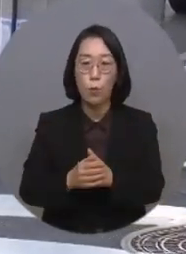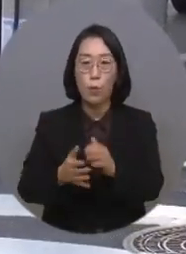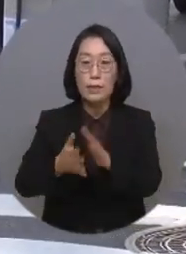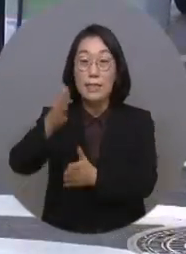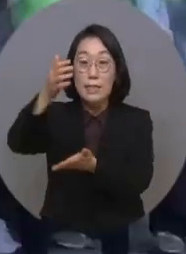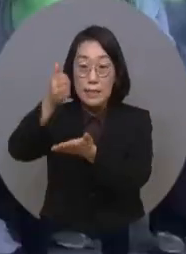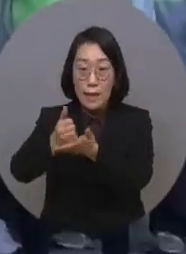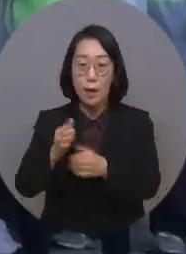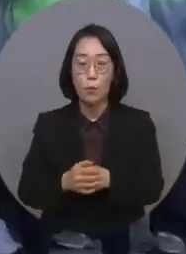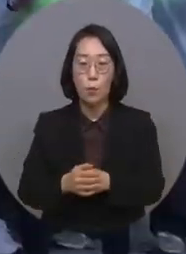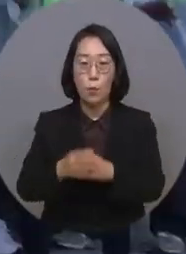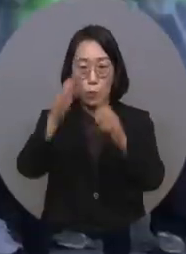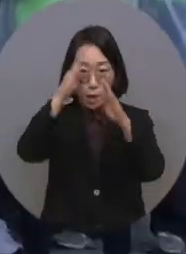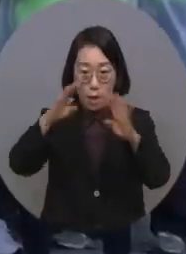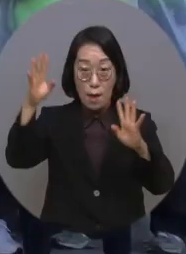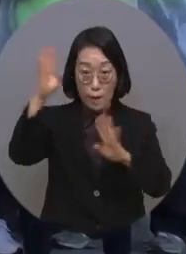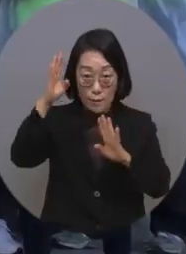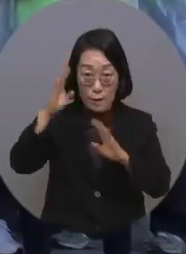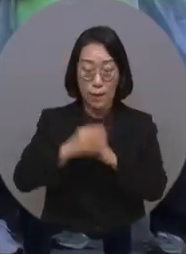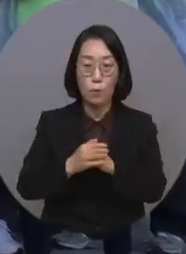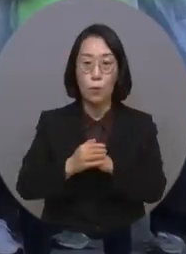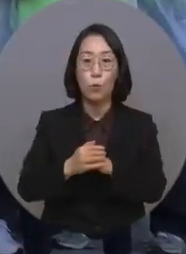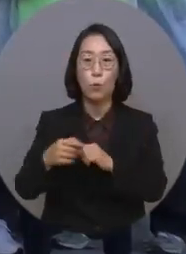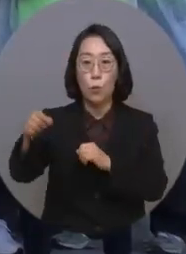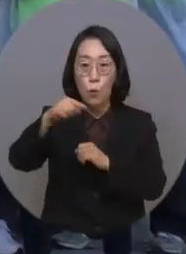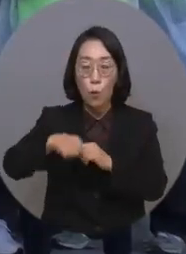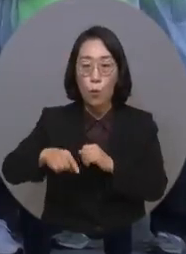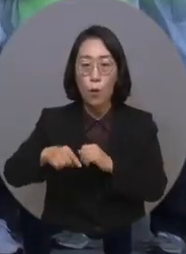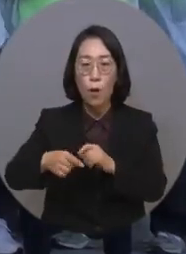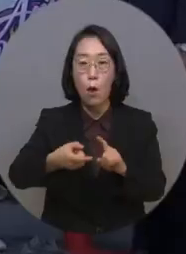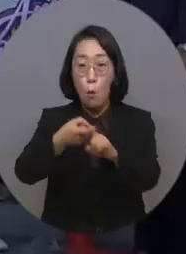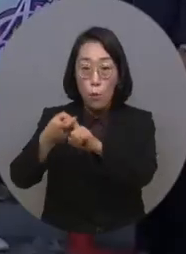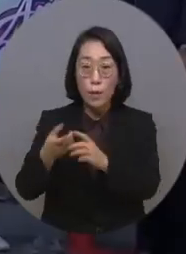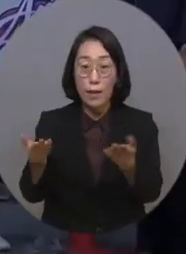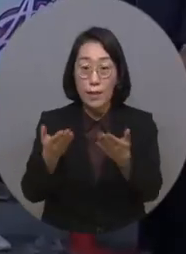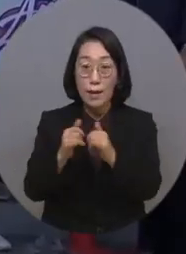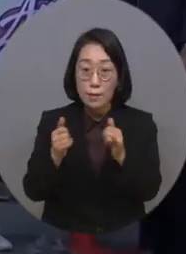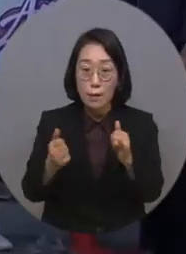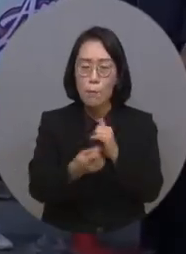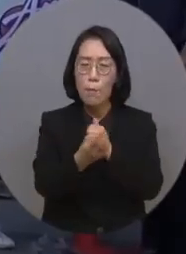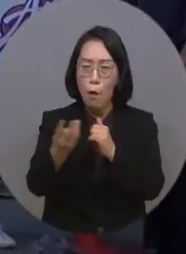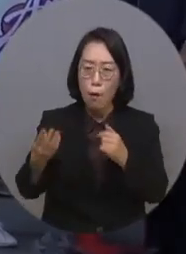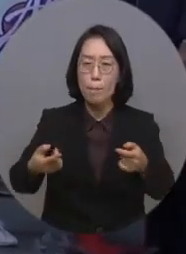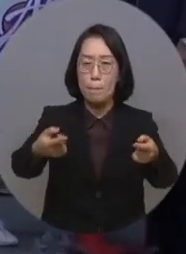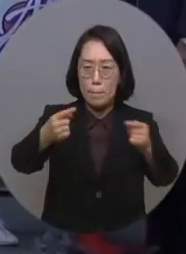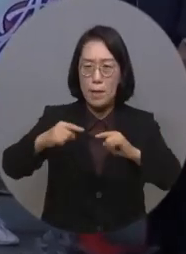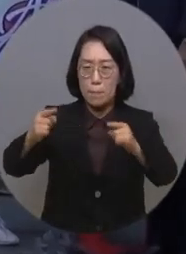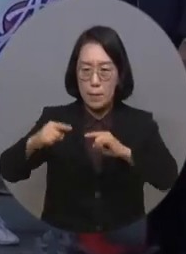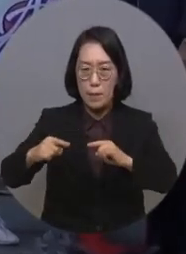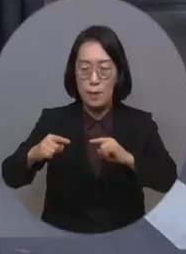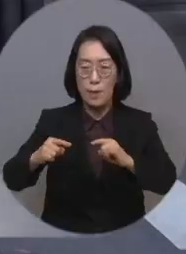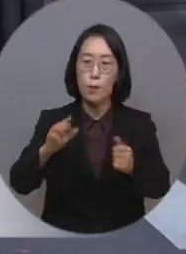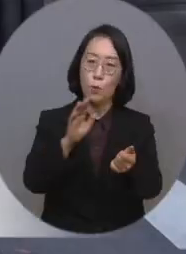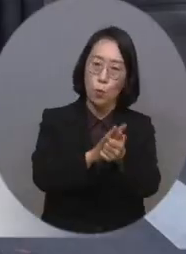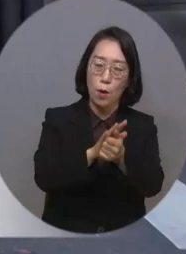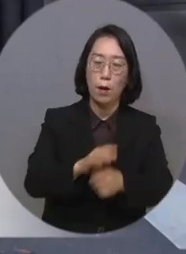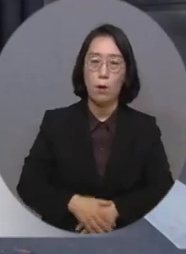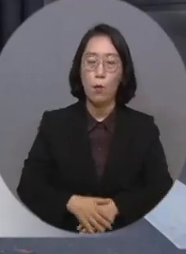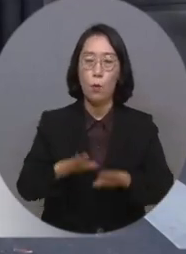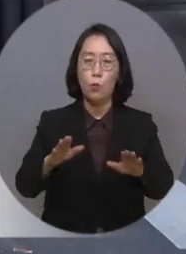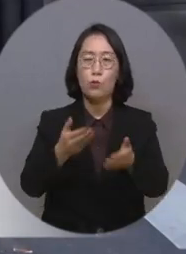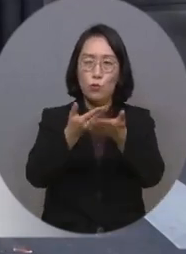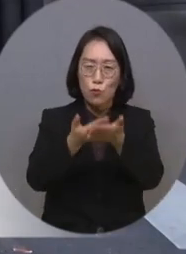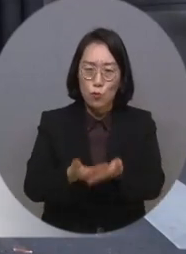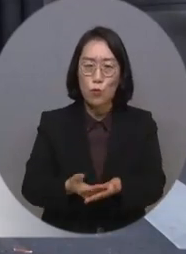아산시장, 선문대학교 자원봉사단체, 아산시 시설공단 노동조합 임원들이 함께 참석했습니다. 오늘 뜻깊은